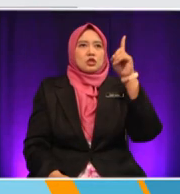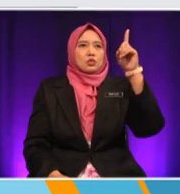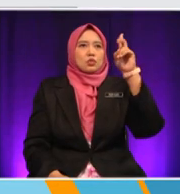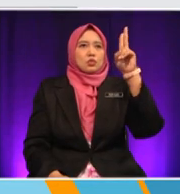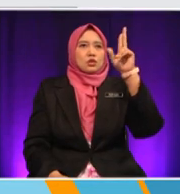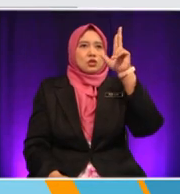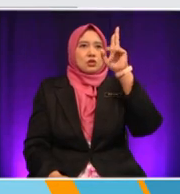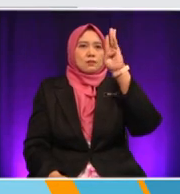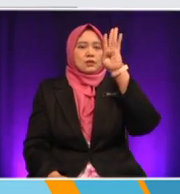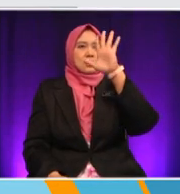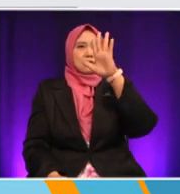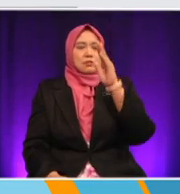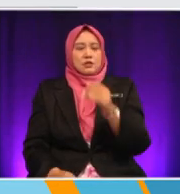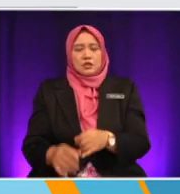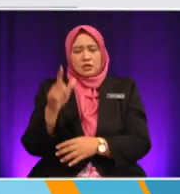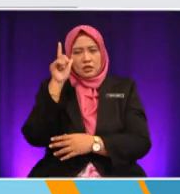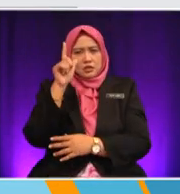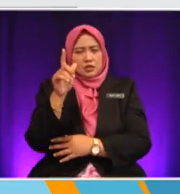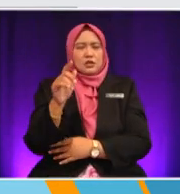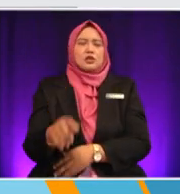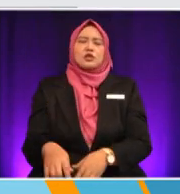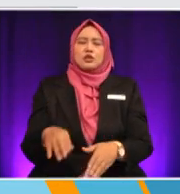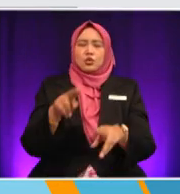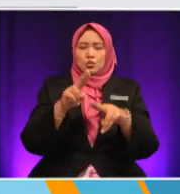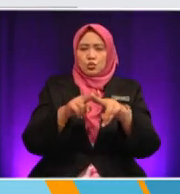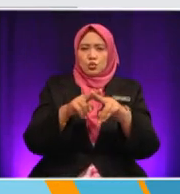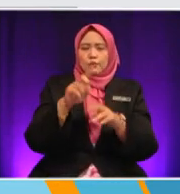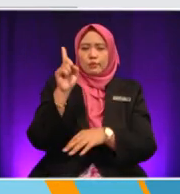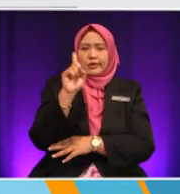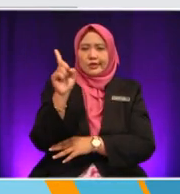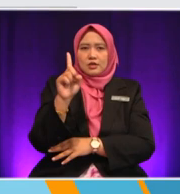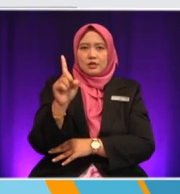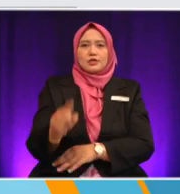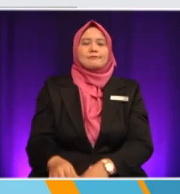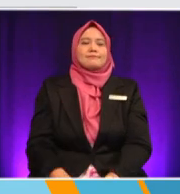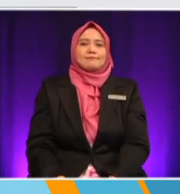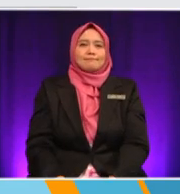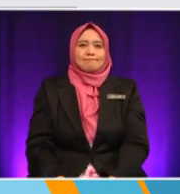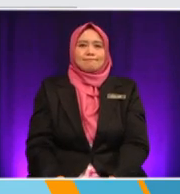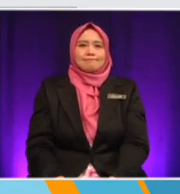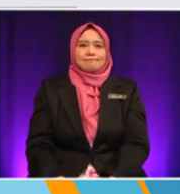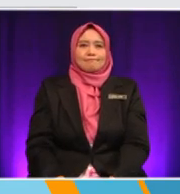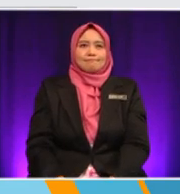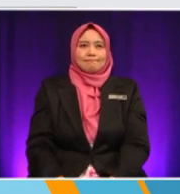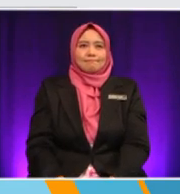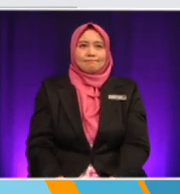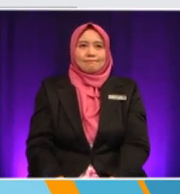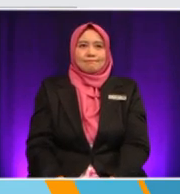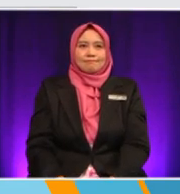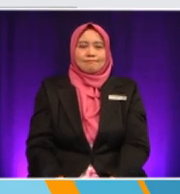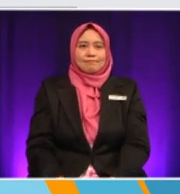nilai F itu akan jadi huruf pertama pada teks itu antara